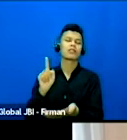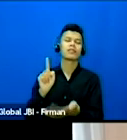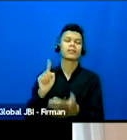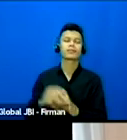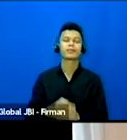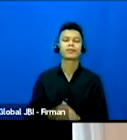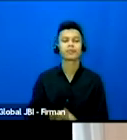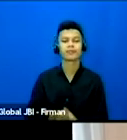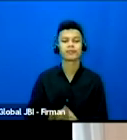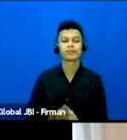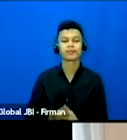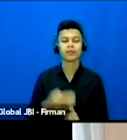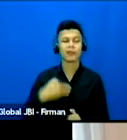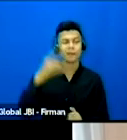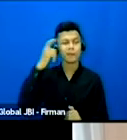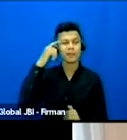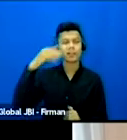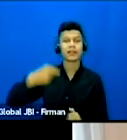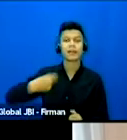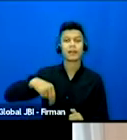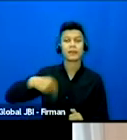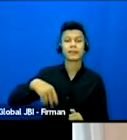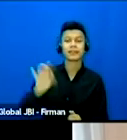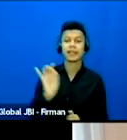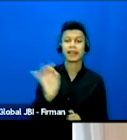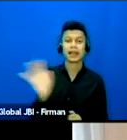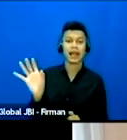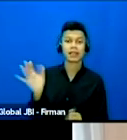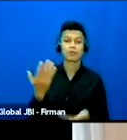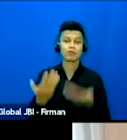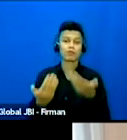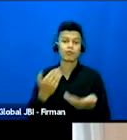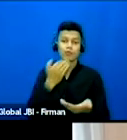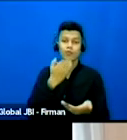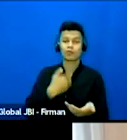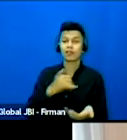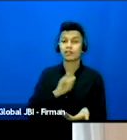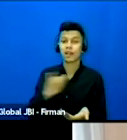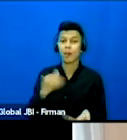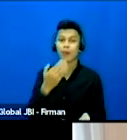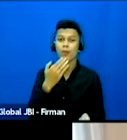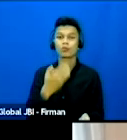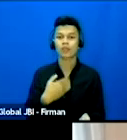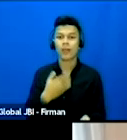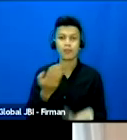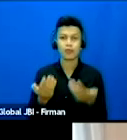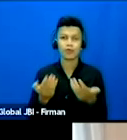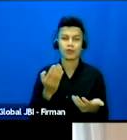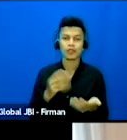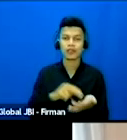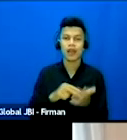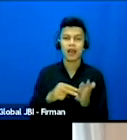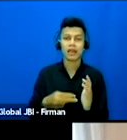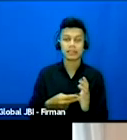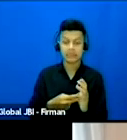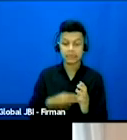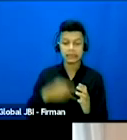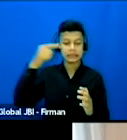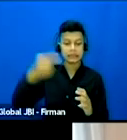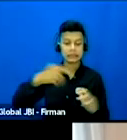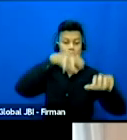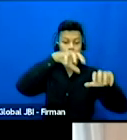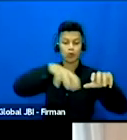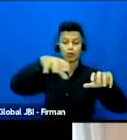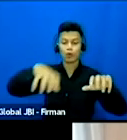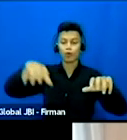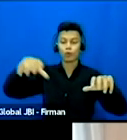di Kementerian yang lain pun mungkin punya hal-hal yang sama sehingga memang untuk setiap produk tipe